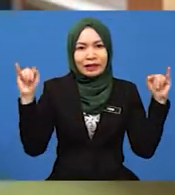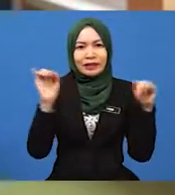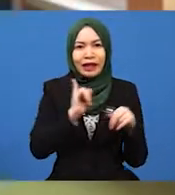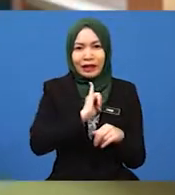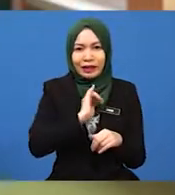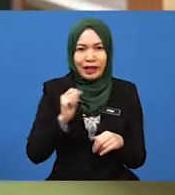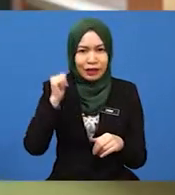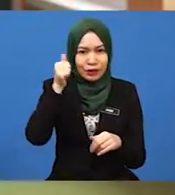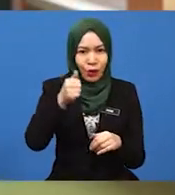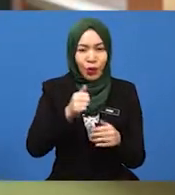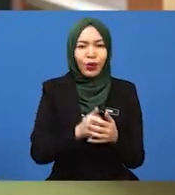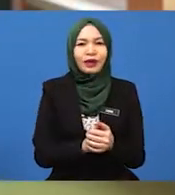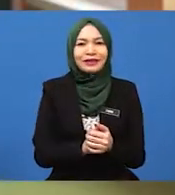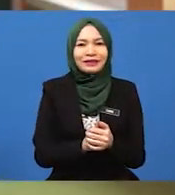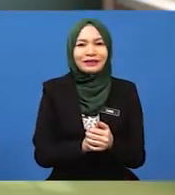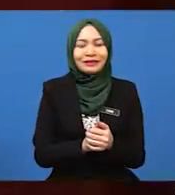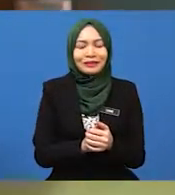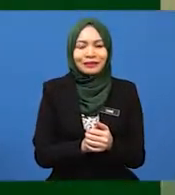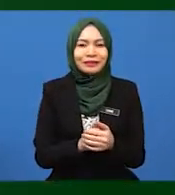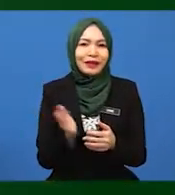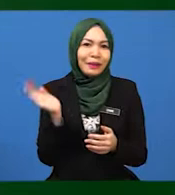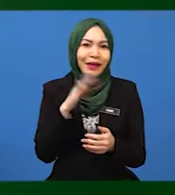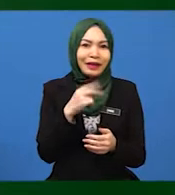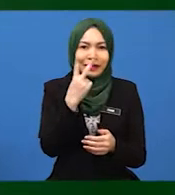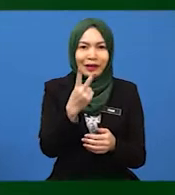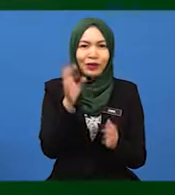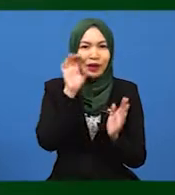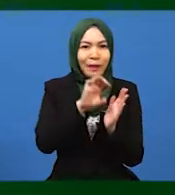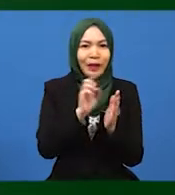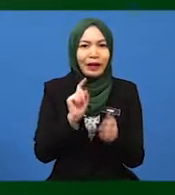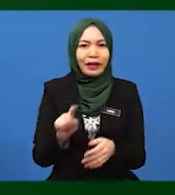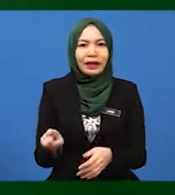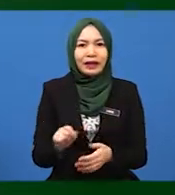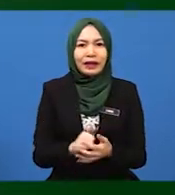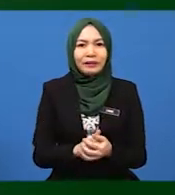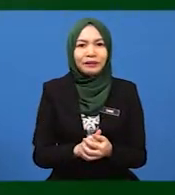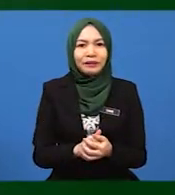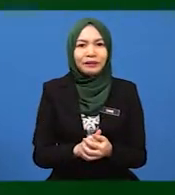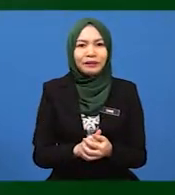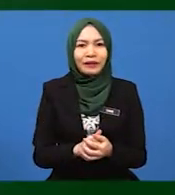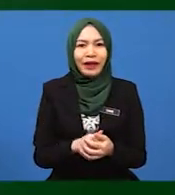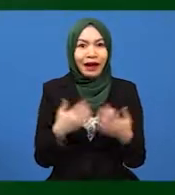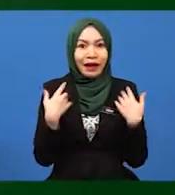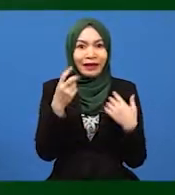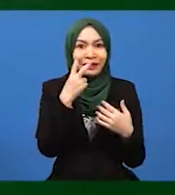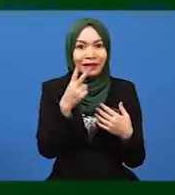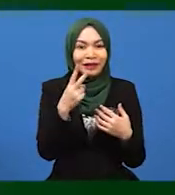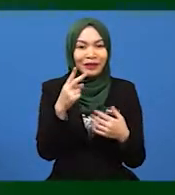Murid-murid, sila lihat gambar ini. Mungkin kamu pernah melihat suis lampu di